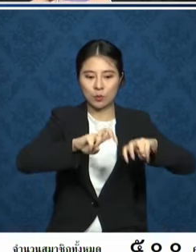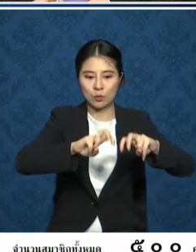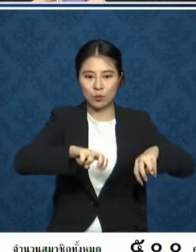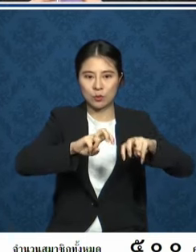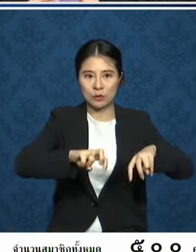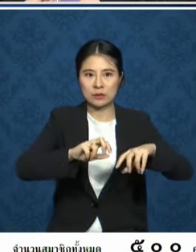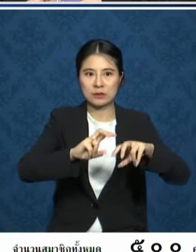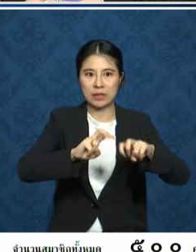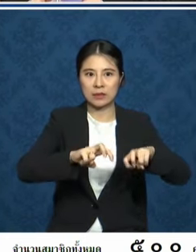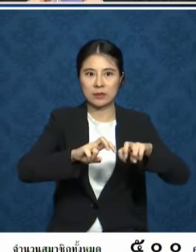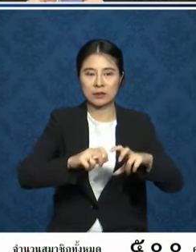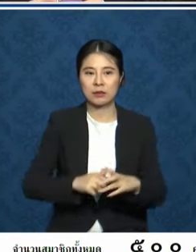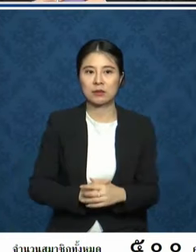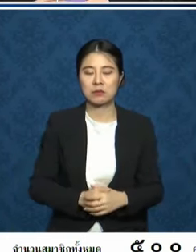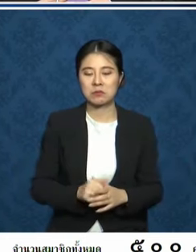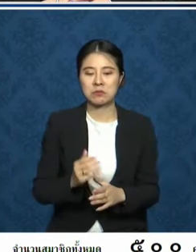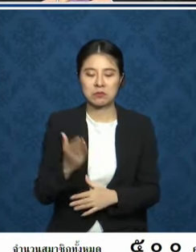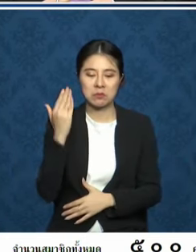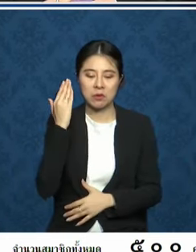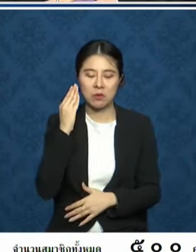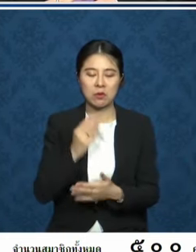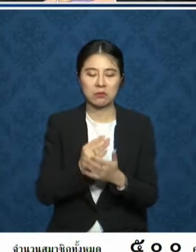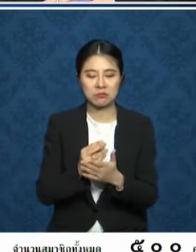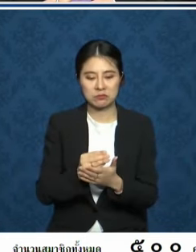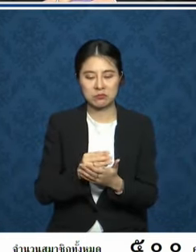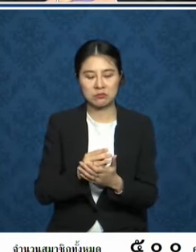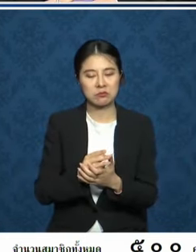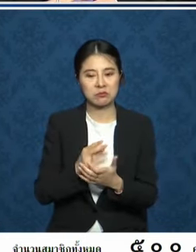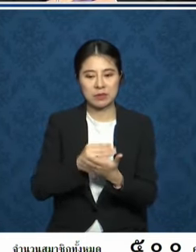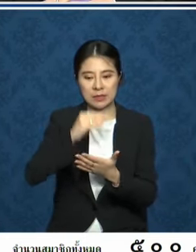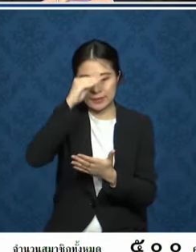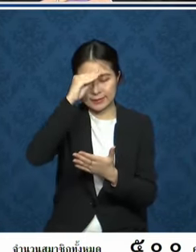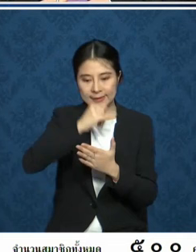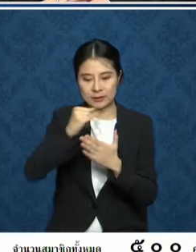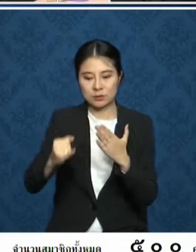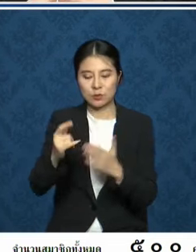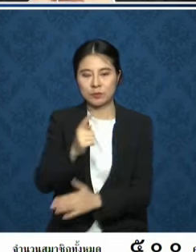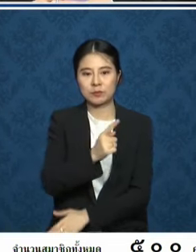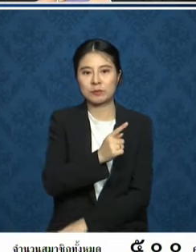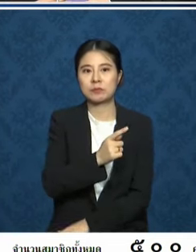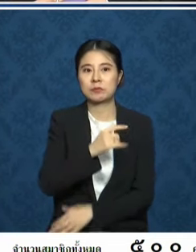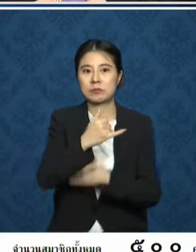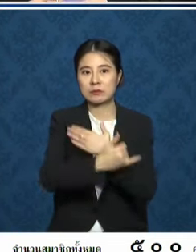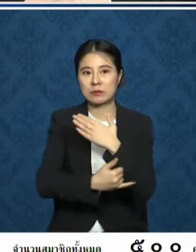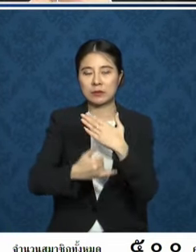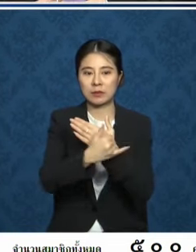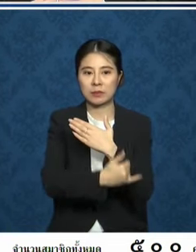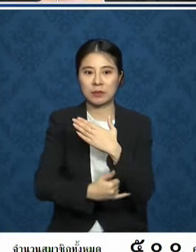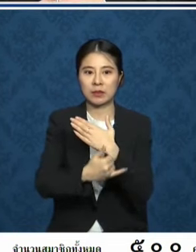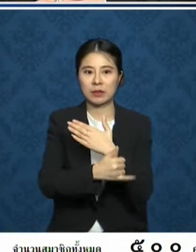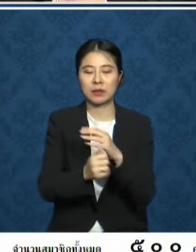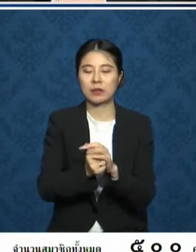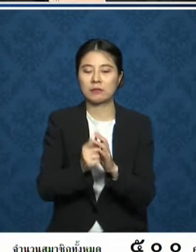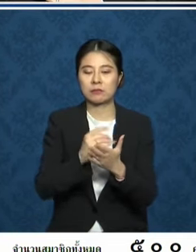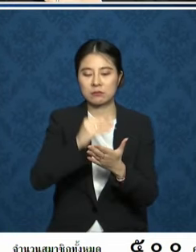ลกหลานคนไยที่ส่งไปเรีนต่างประเทศด้วยทุนภาครัฐ หบางทีก็ไปเรีนดวยทนส่วตัวแลวกัมา